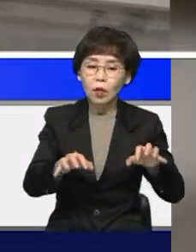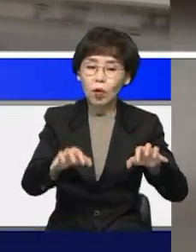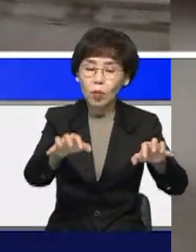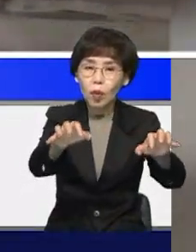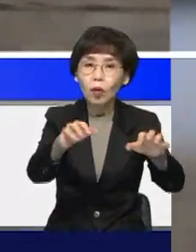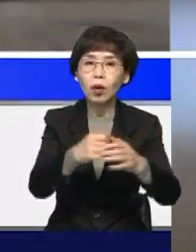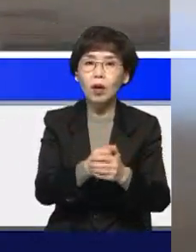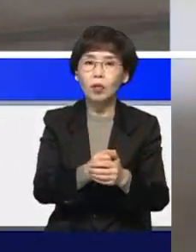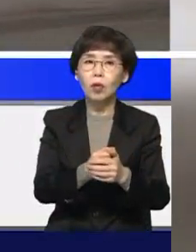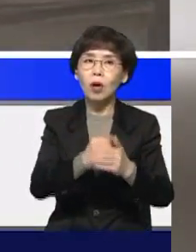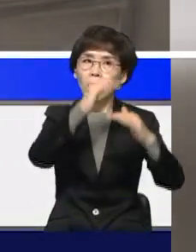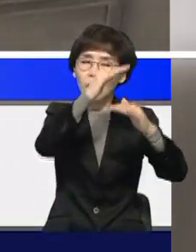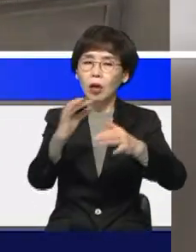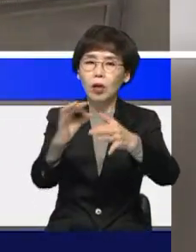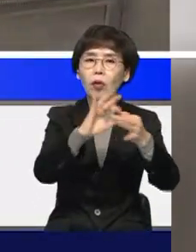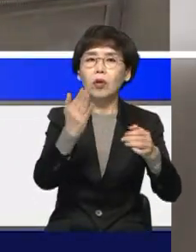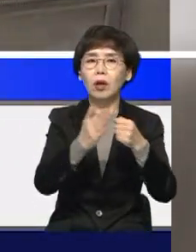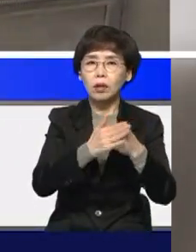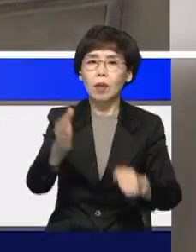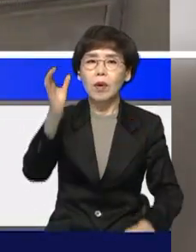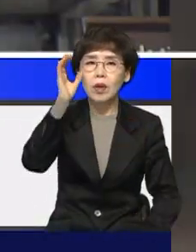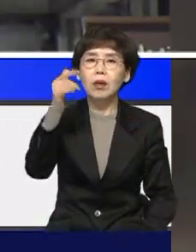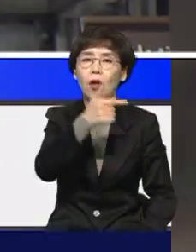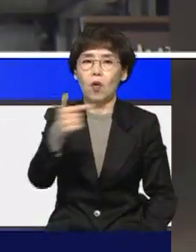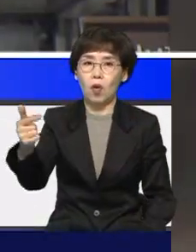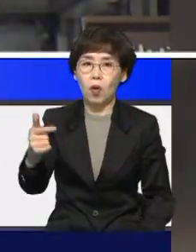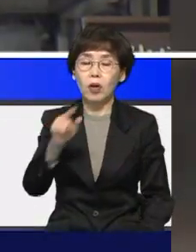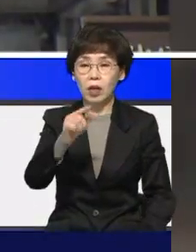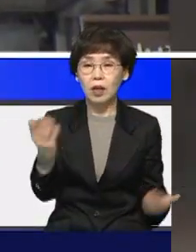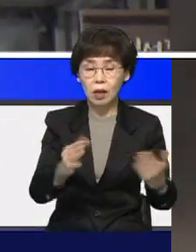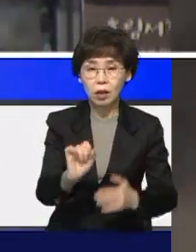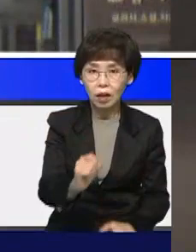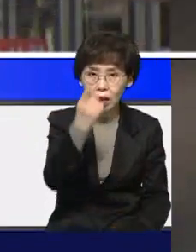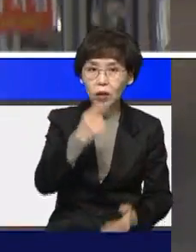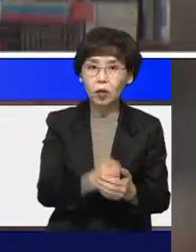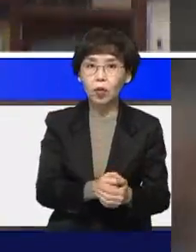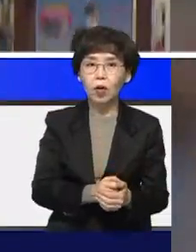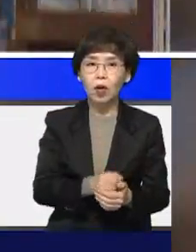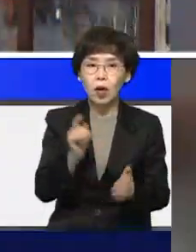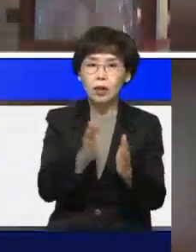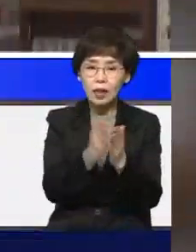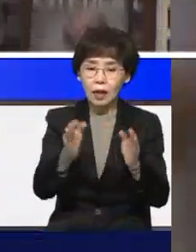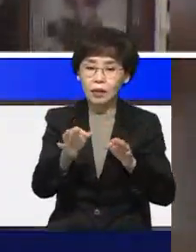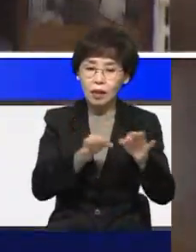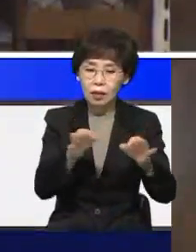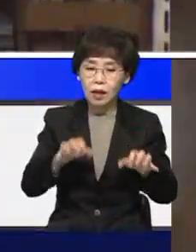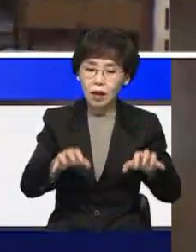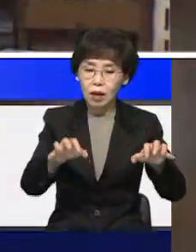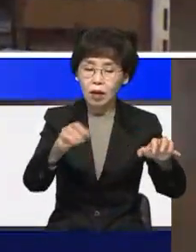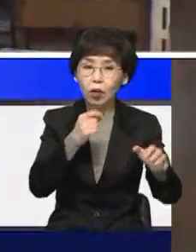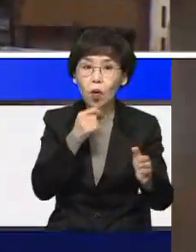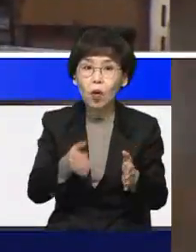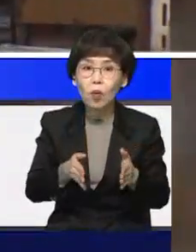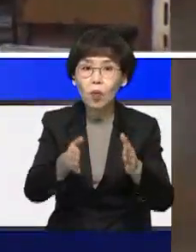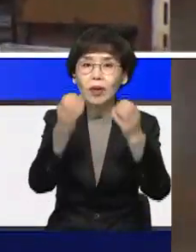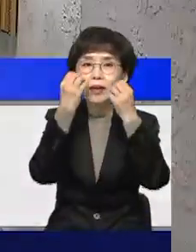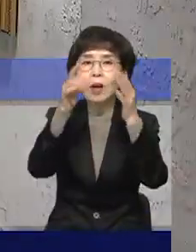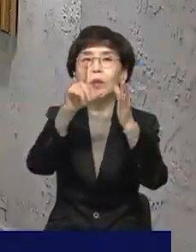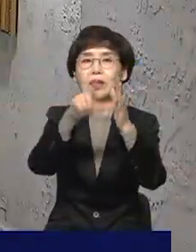이제 기대가 많이 되는데 이제 이것을 계기로 보수동 책방 골목이 새로운 어떤